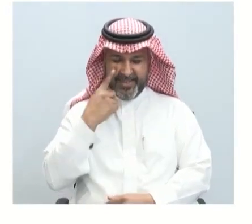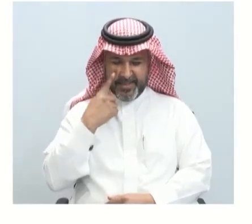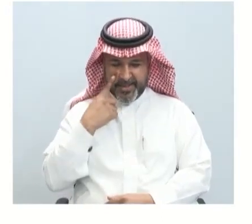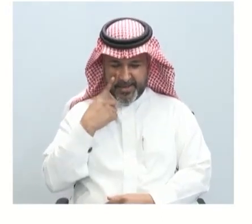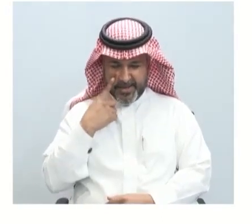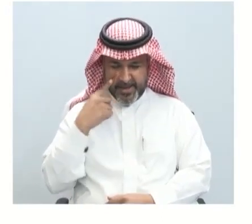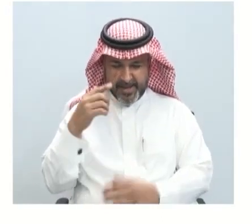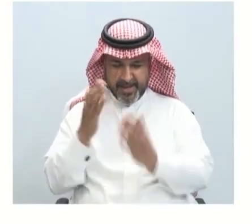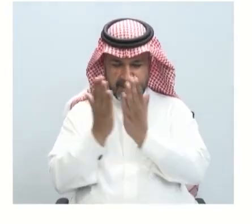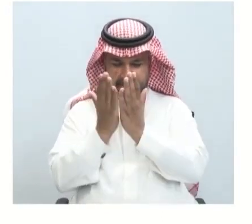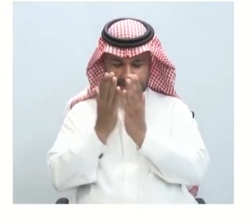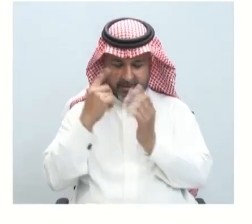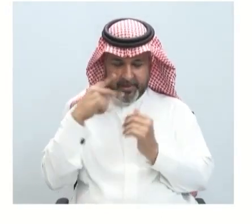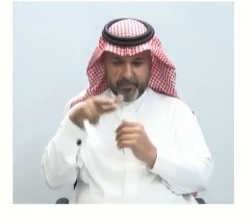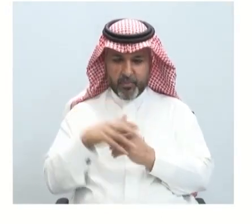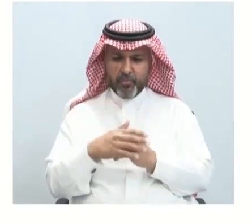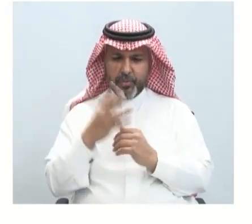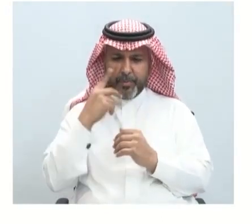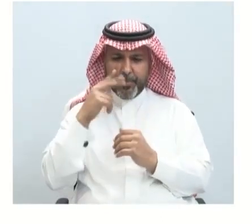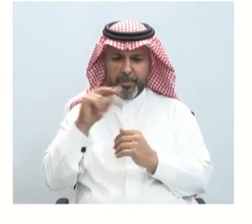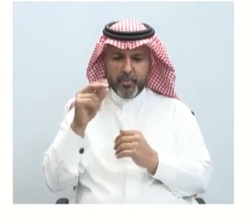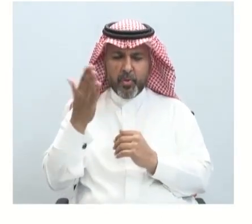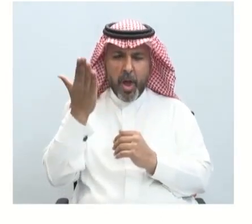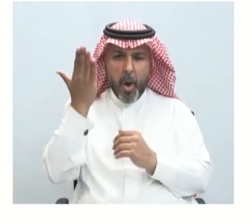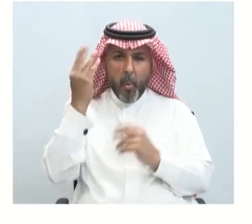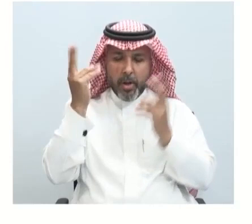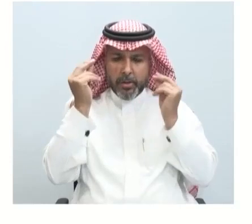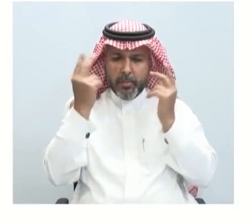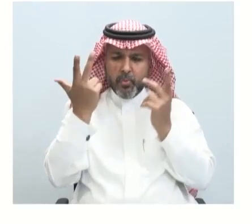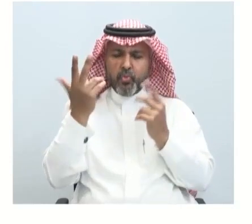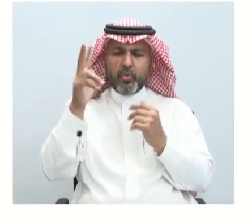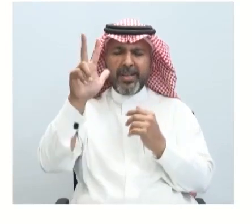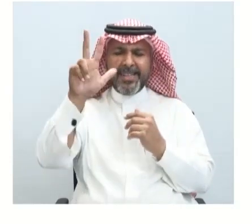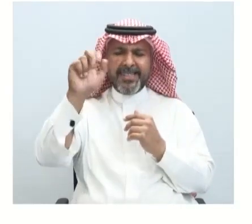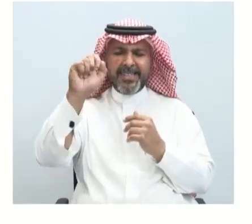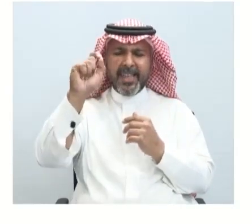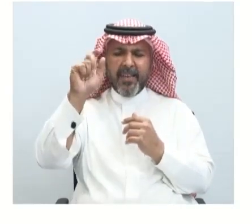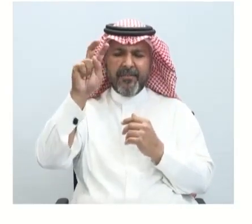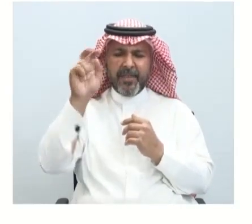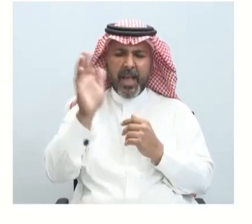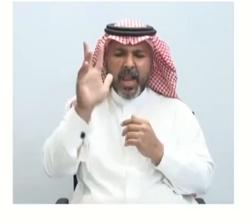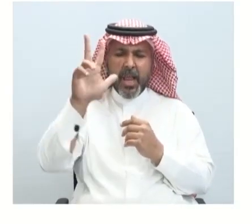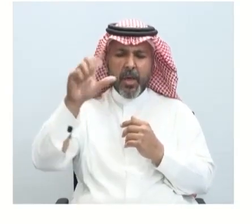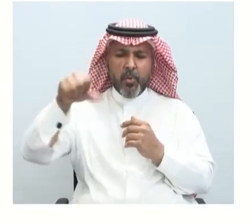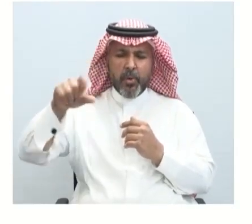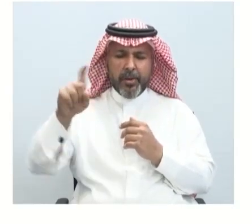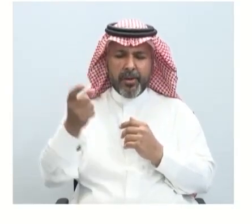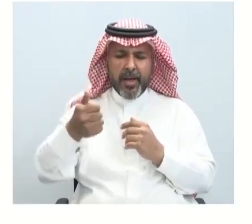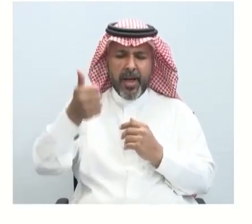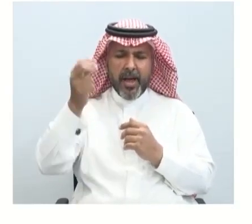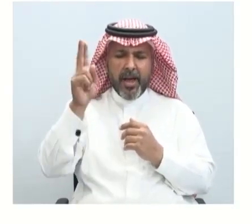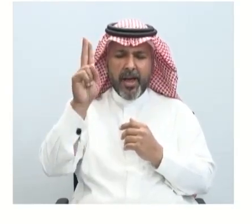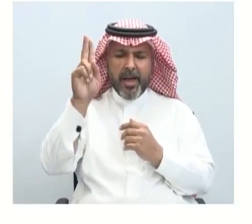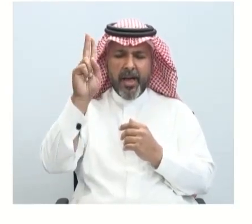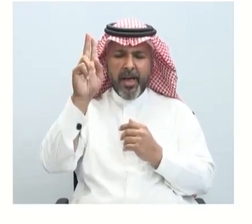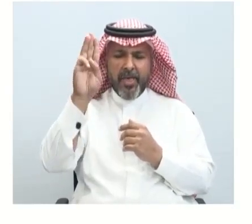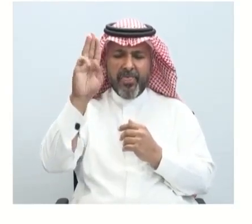هي كل خاصيه مثل لون الشعر او لون العيون او الطول وهذه الصفات الوراثيه تتواجد بها التعليمات